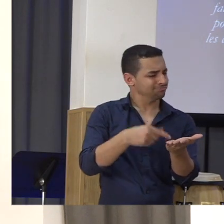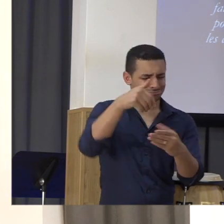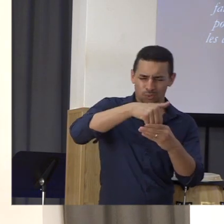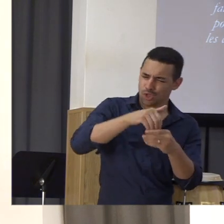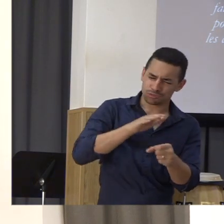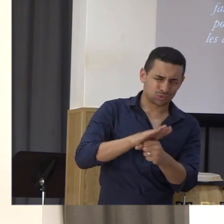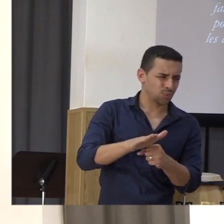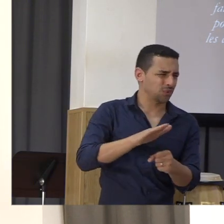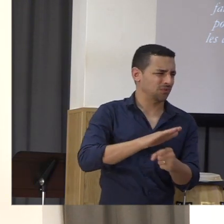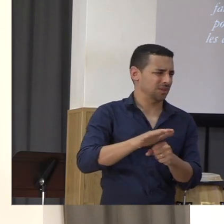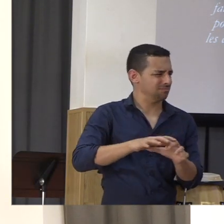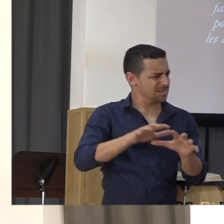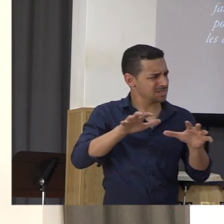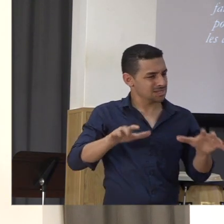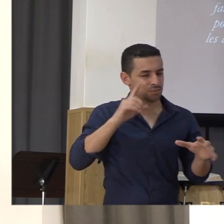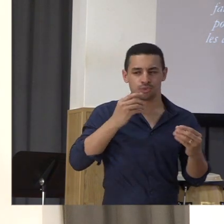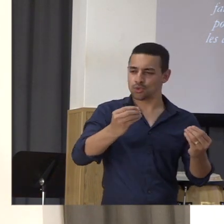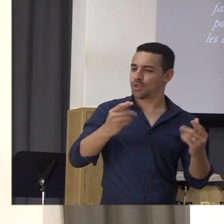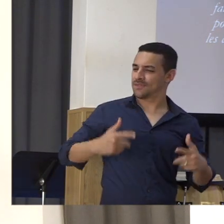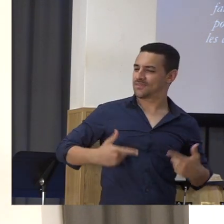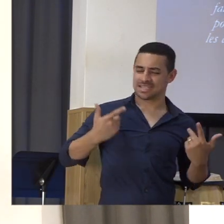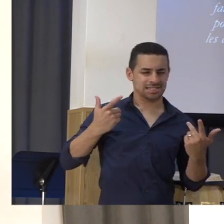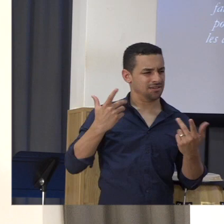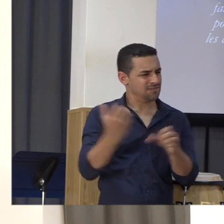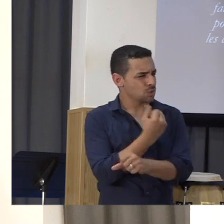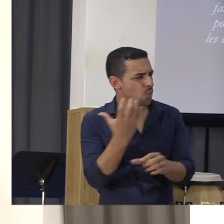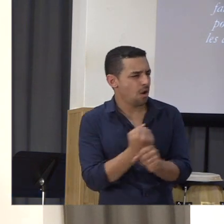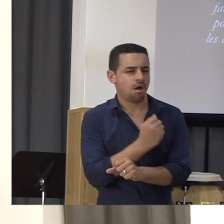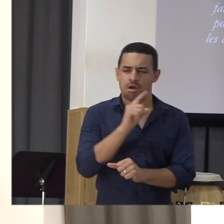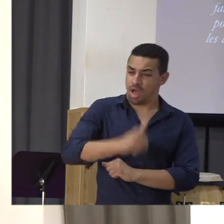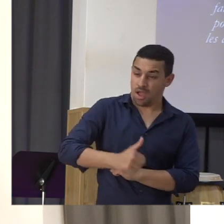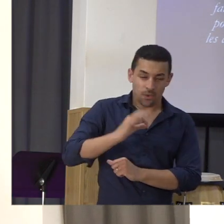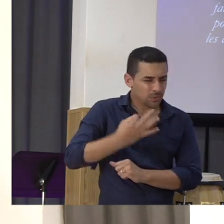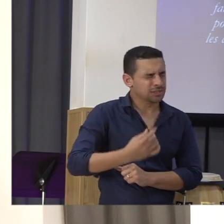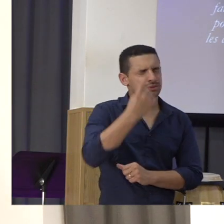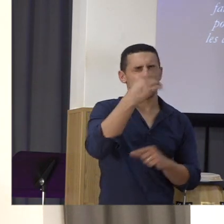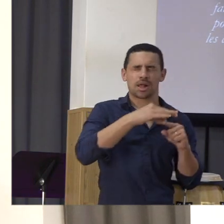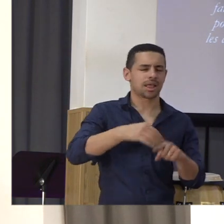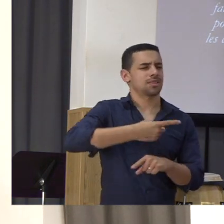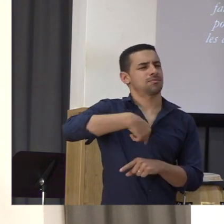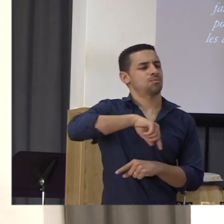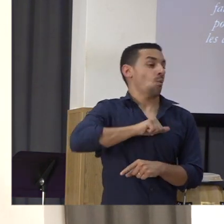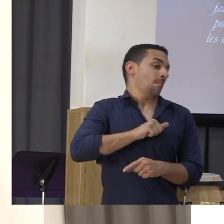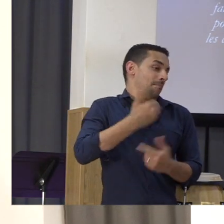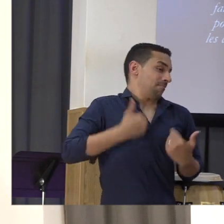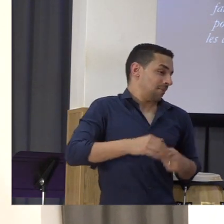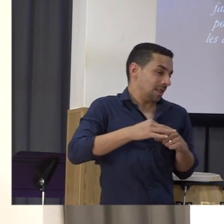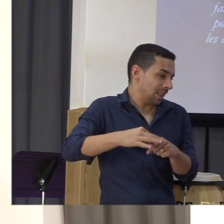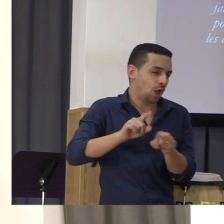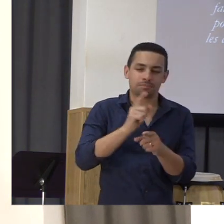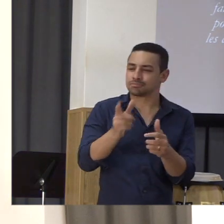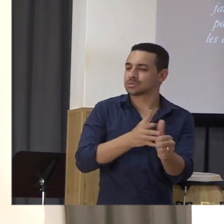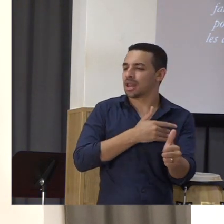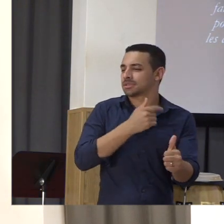vous faut pour que votre vie soit une histoire de victoire. Oui, conduis-moi Seigneur, comme le psalmiste, disons à Dieu